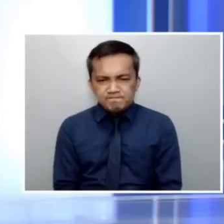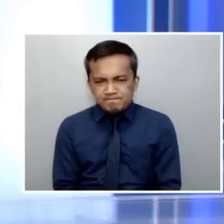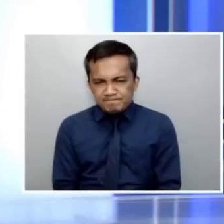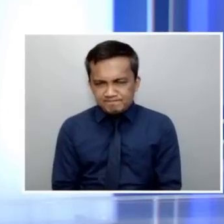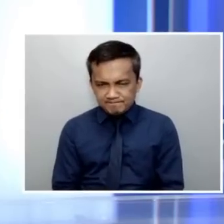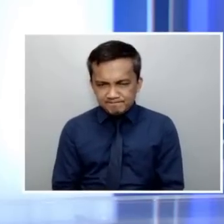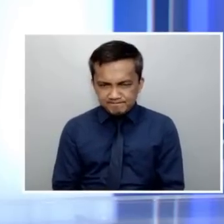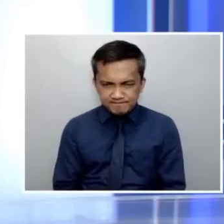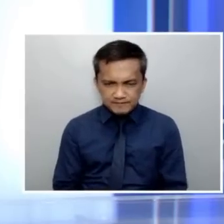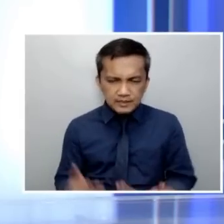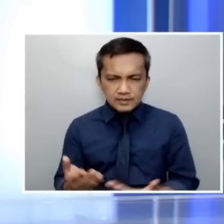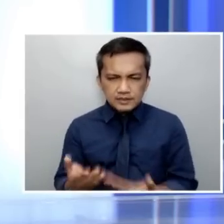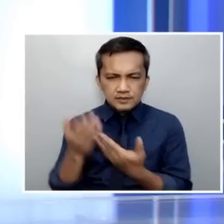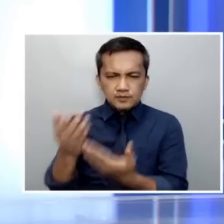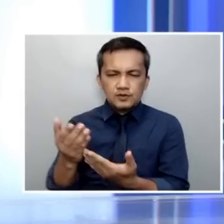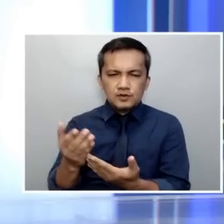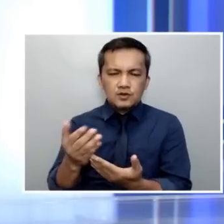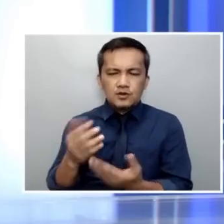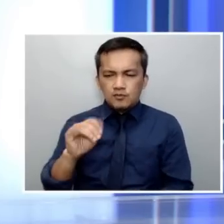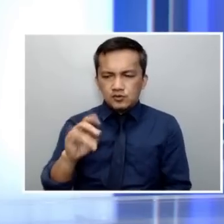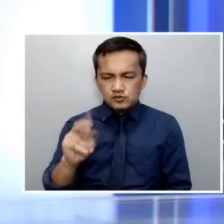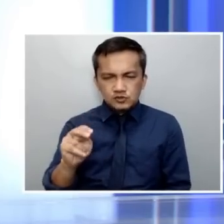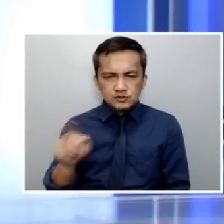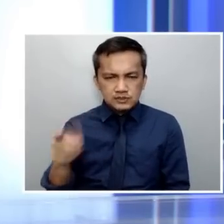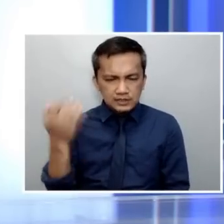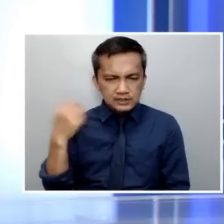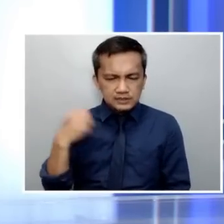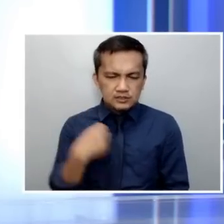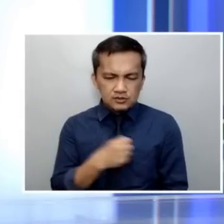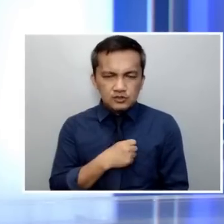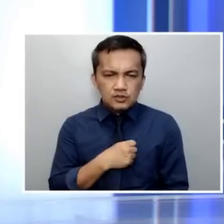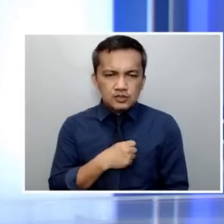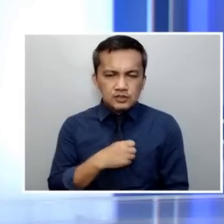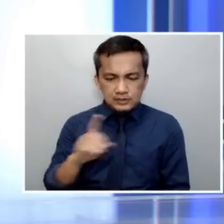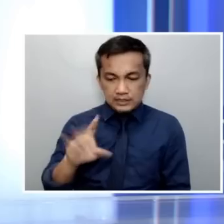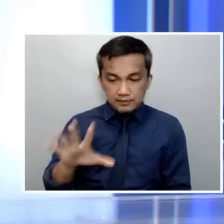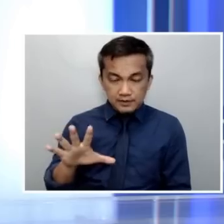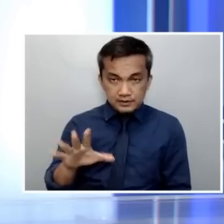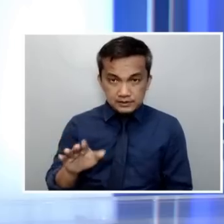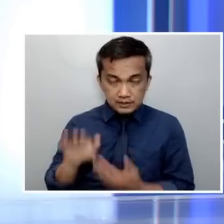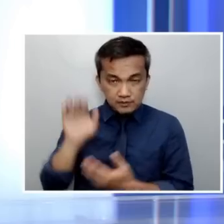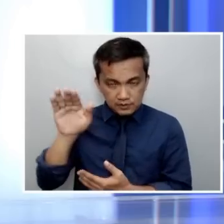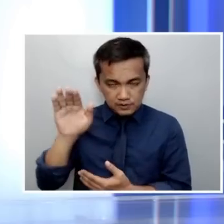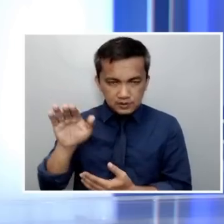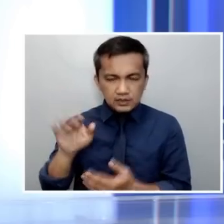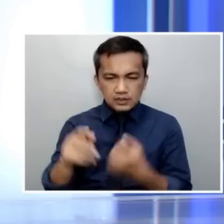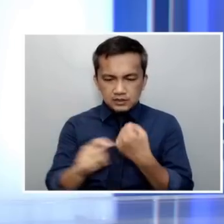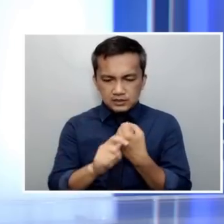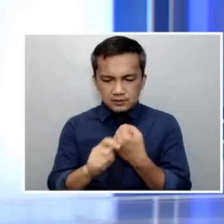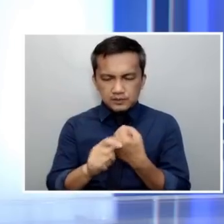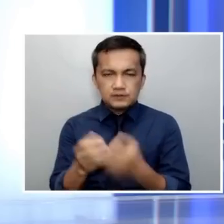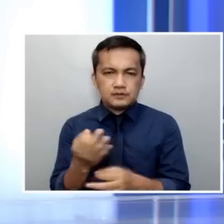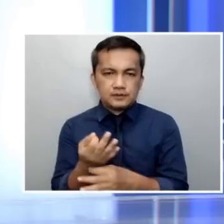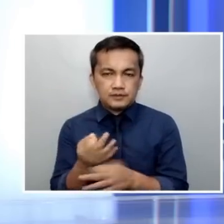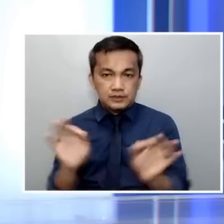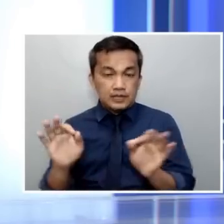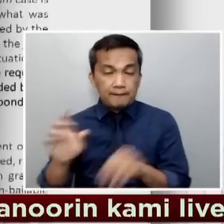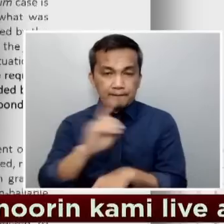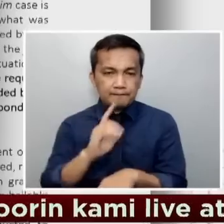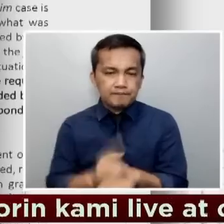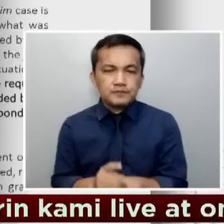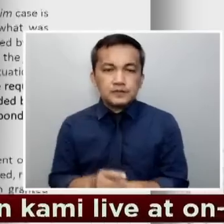Naghain ng motion for reconsideration si dating Senador Laila De Lima sa kanyang petisyon na pansamantalang kalayaan. Ayon kay De